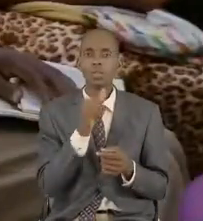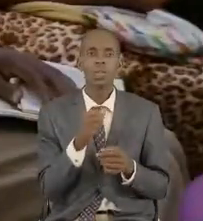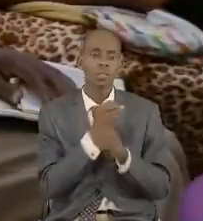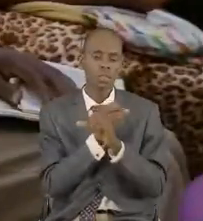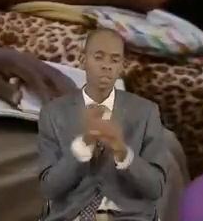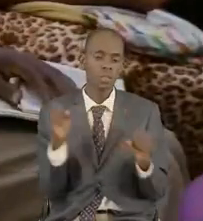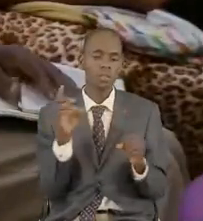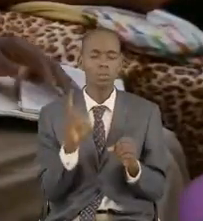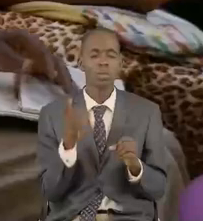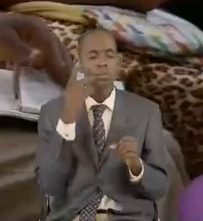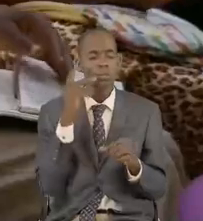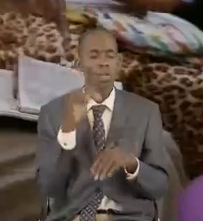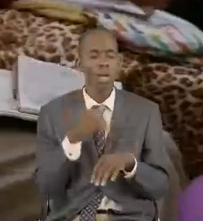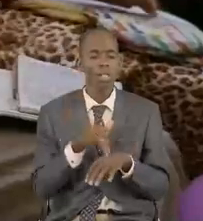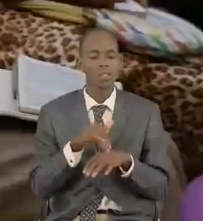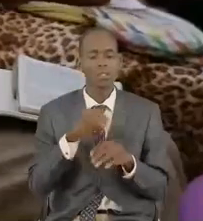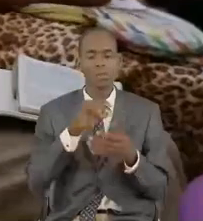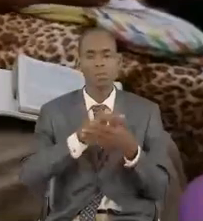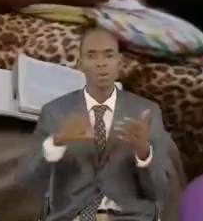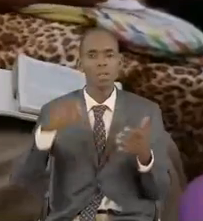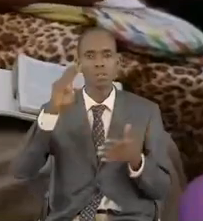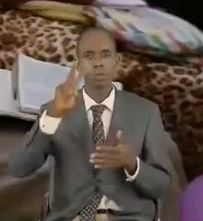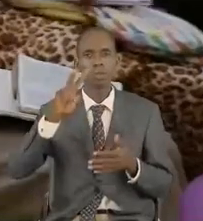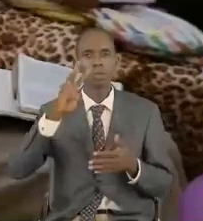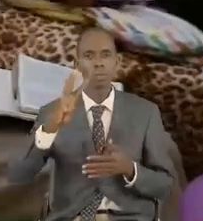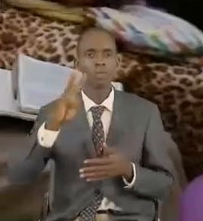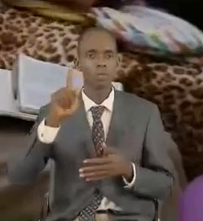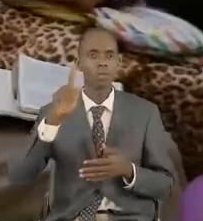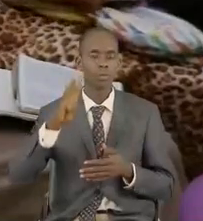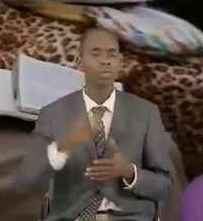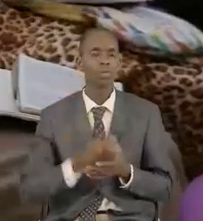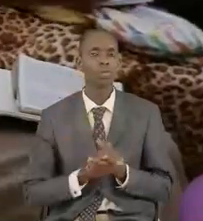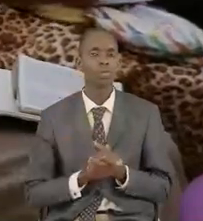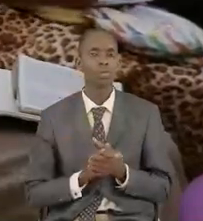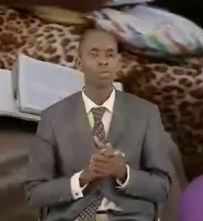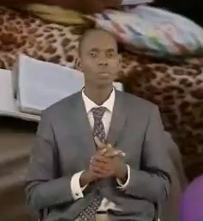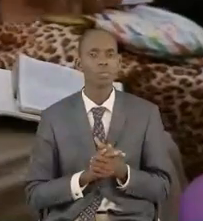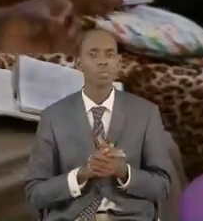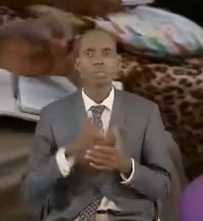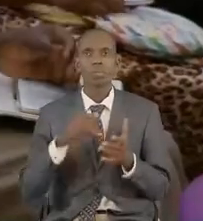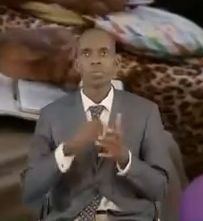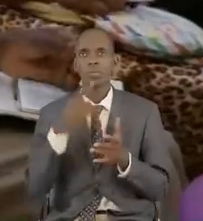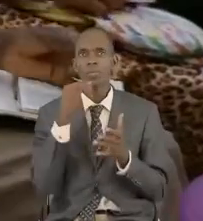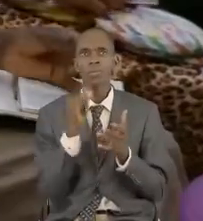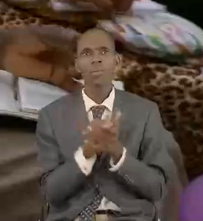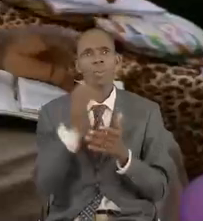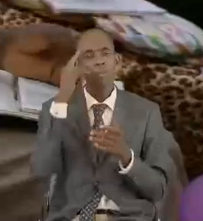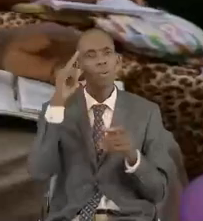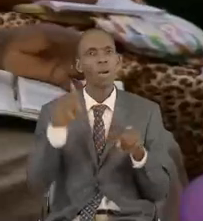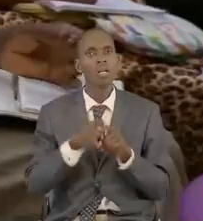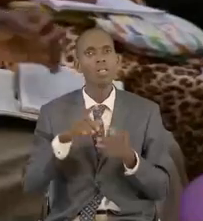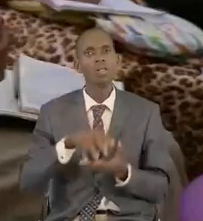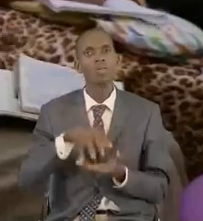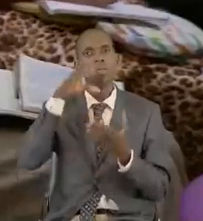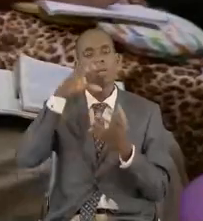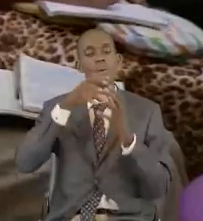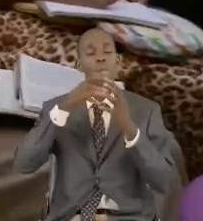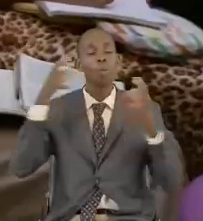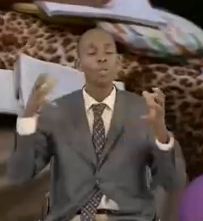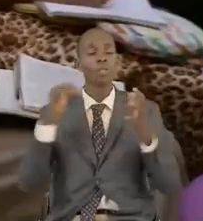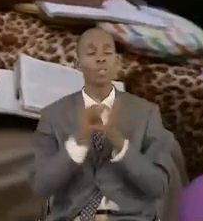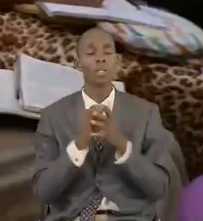verte c'est 24 nous dit ici ayant appris que quelques hommes